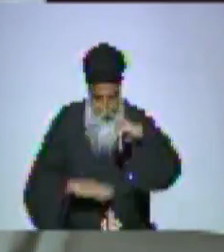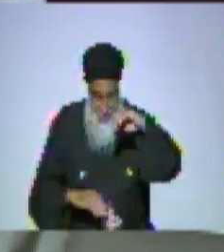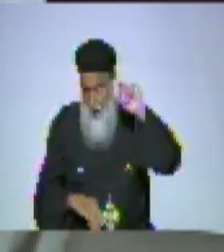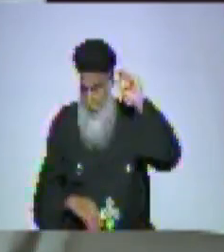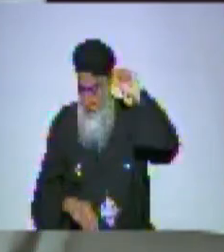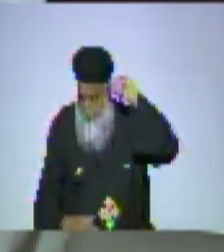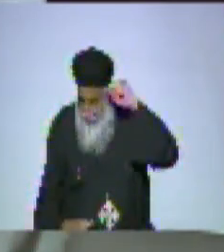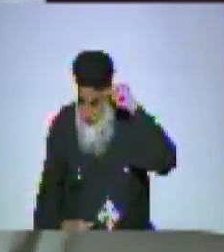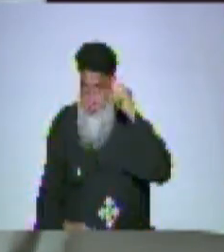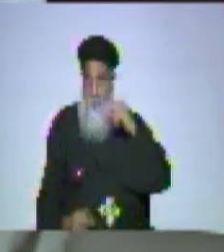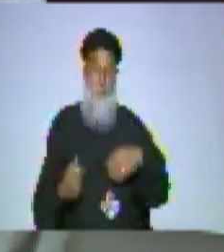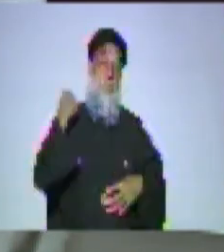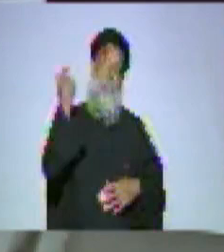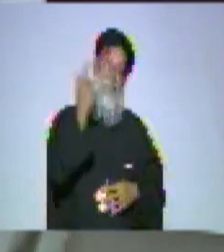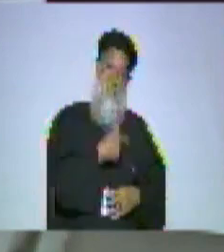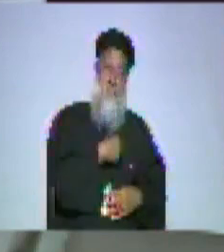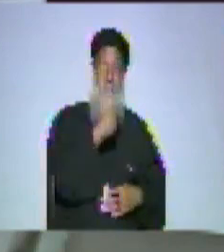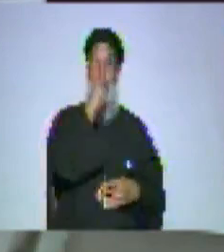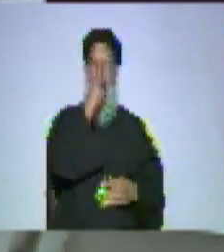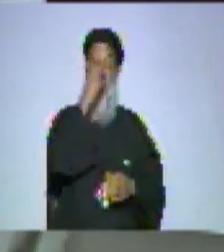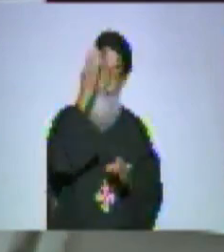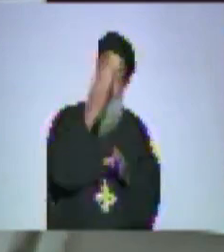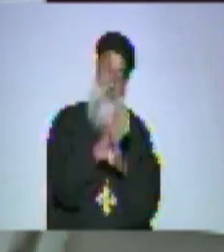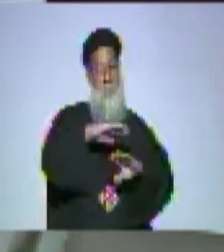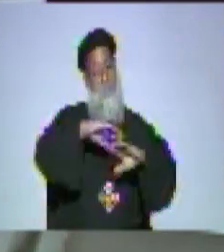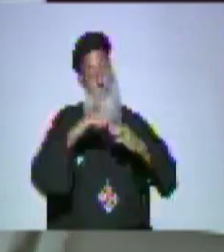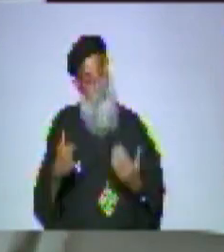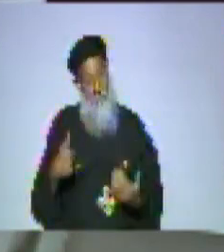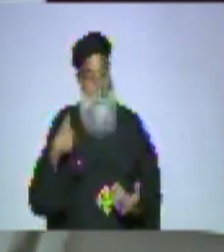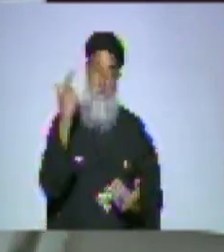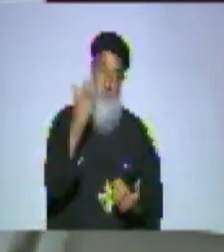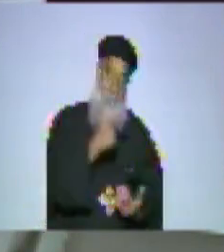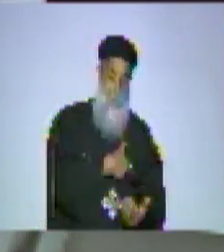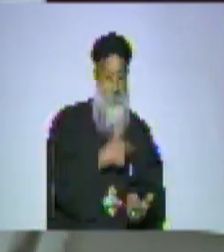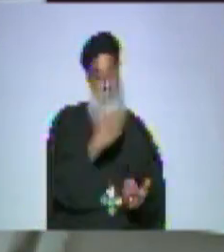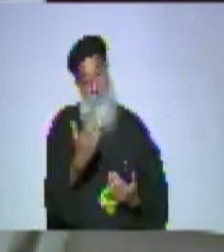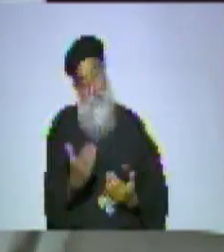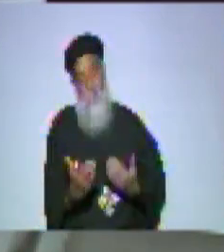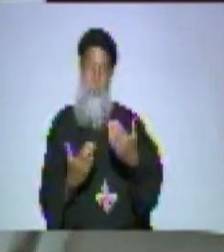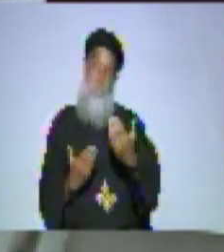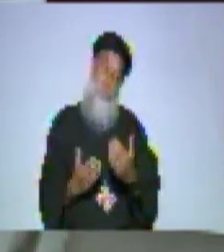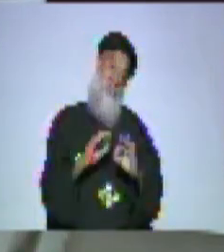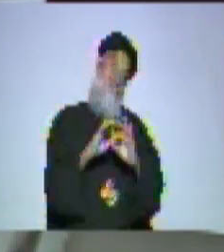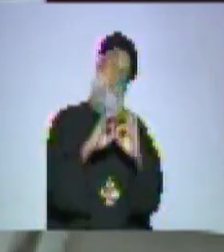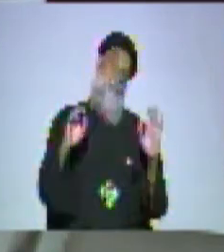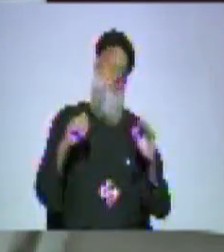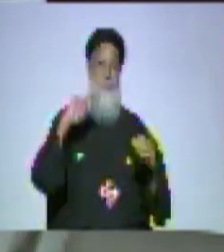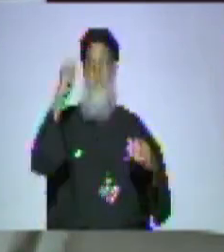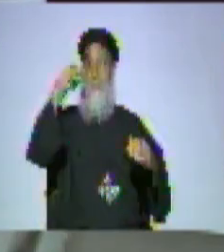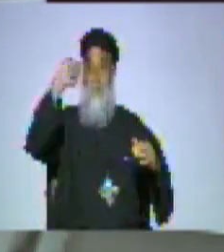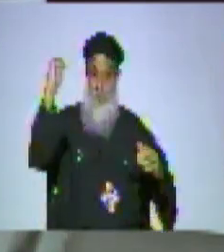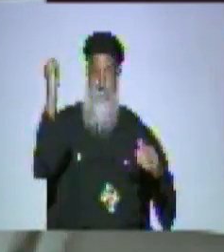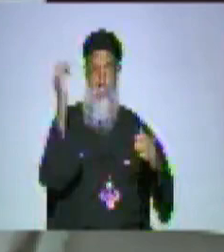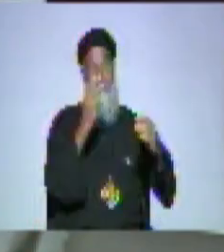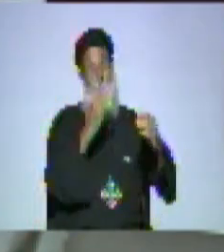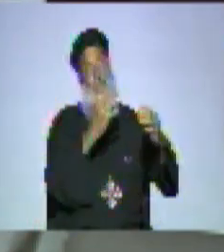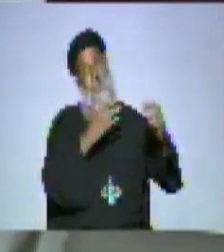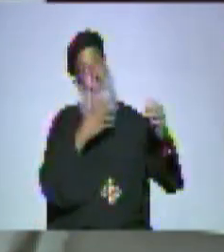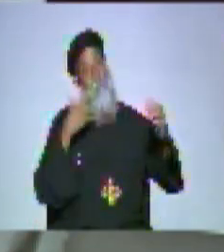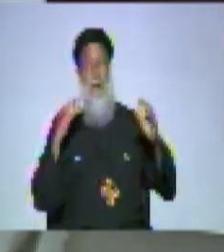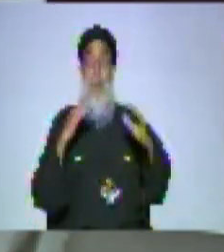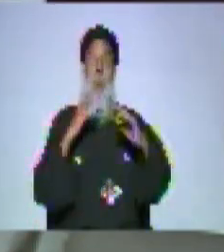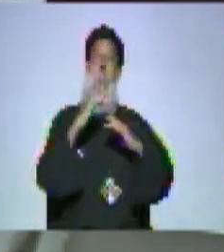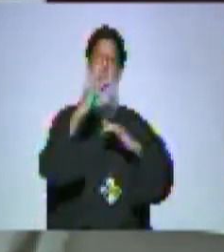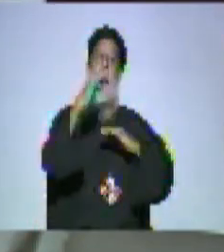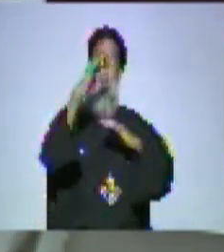احترم المقدسات زي الانجيل زي يعني زي الاجبيه والمزامير والصلاه